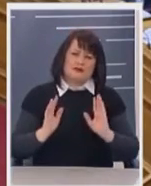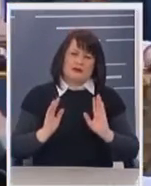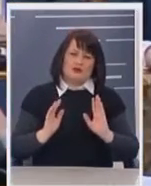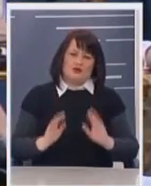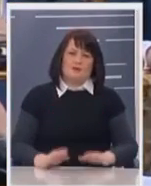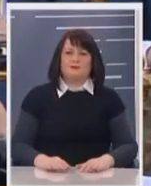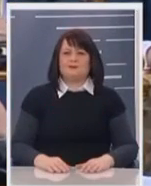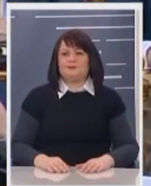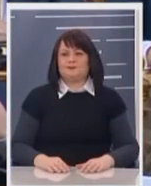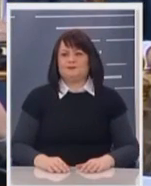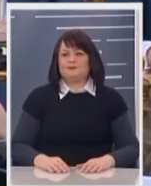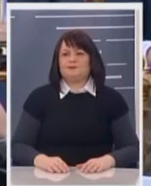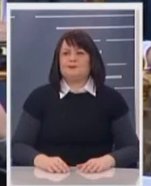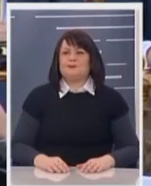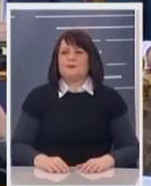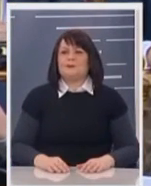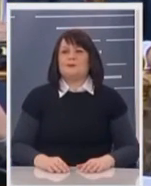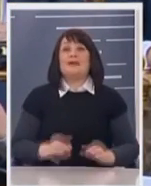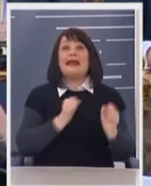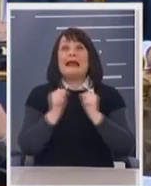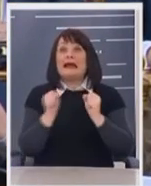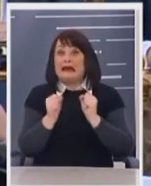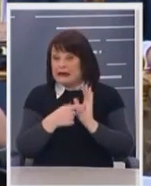που διεξάγεται την περίοδο της κρίσης.